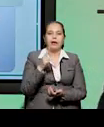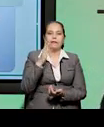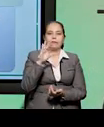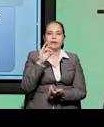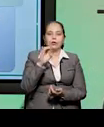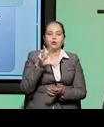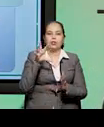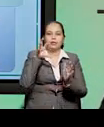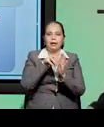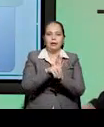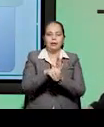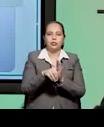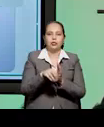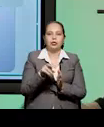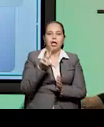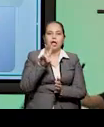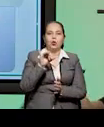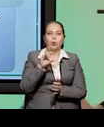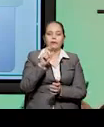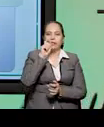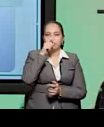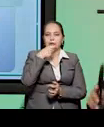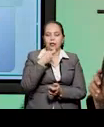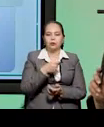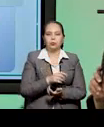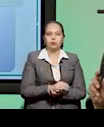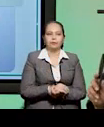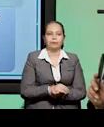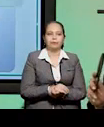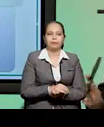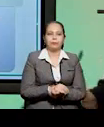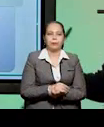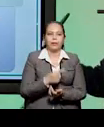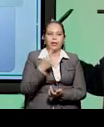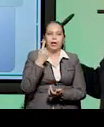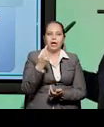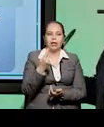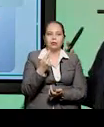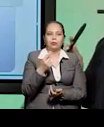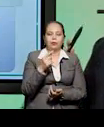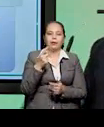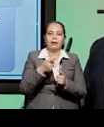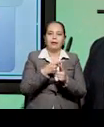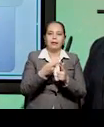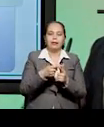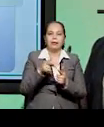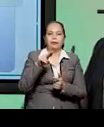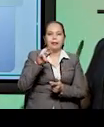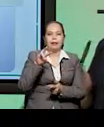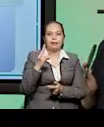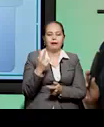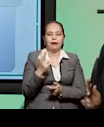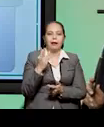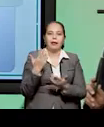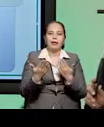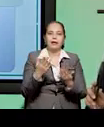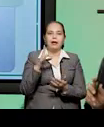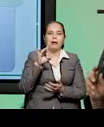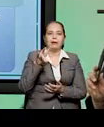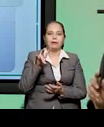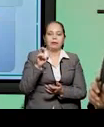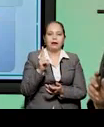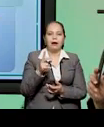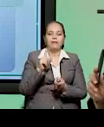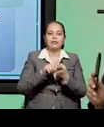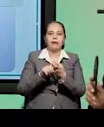Вирусы содержат нуклеиновую кислоту, одну, или ДНК, или РНК.